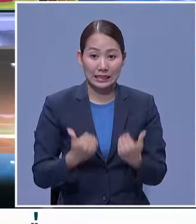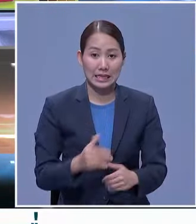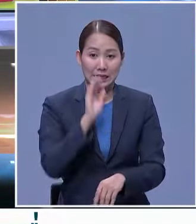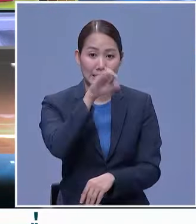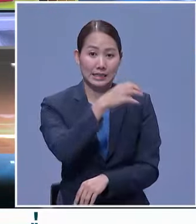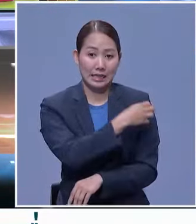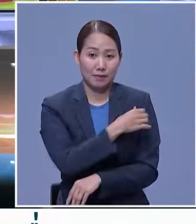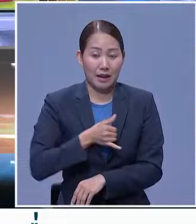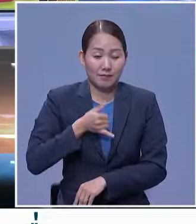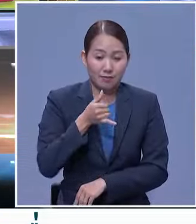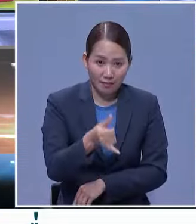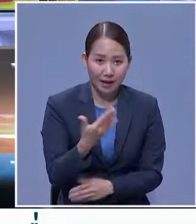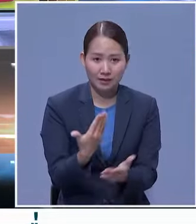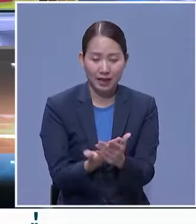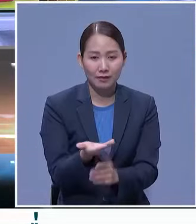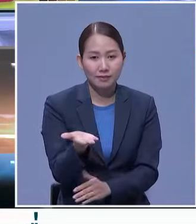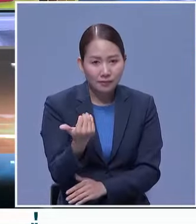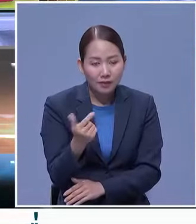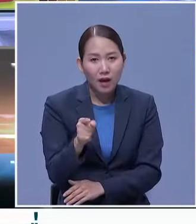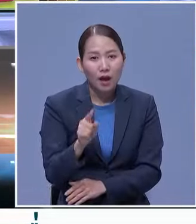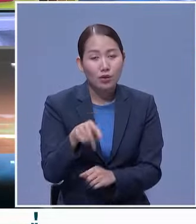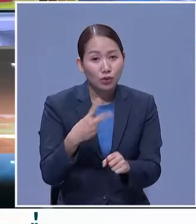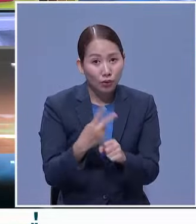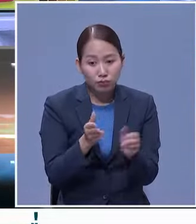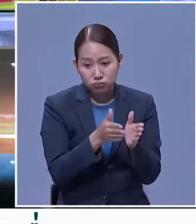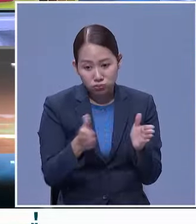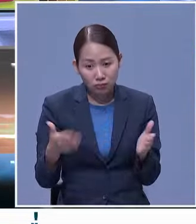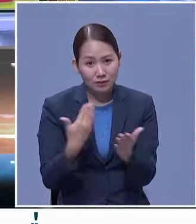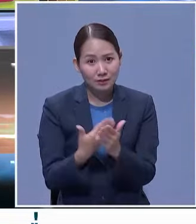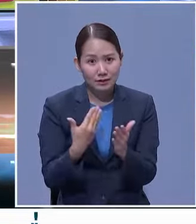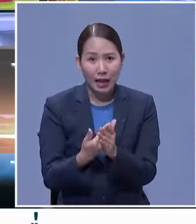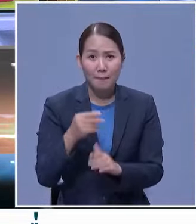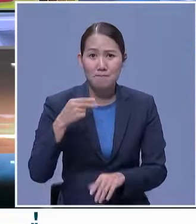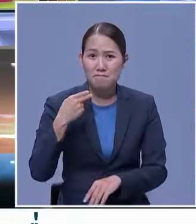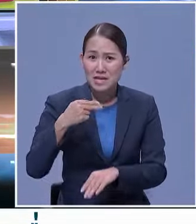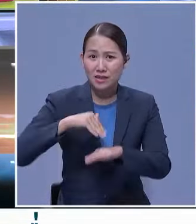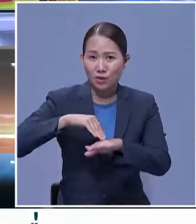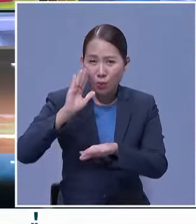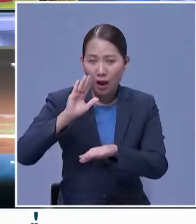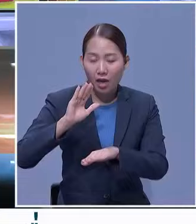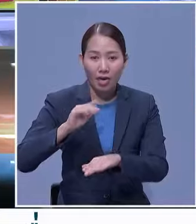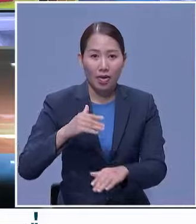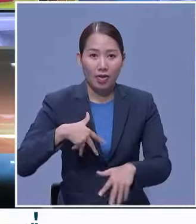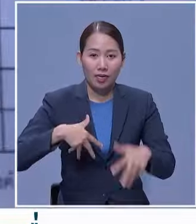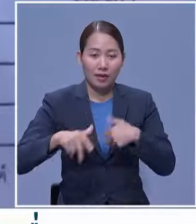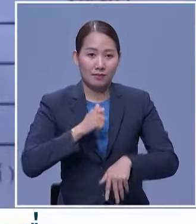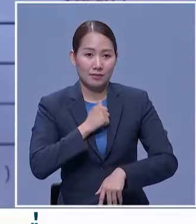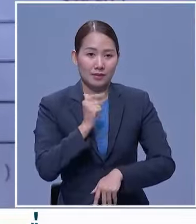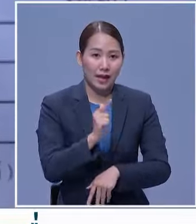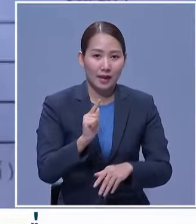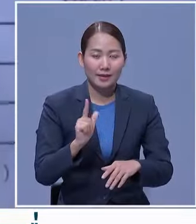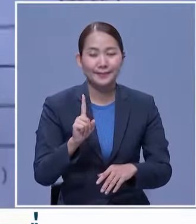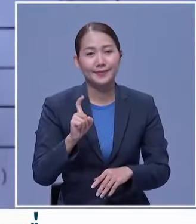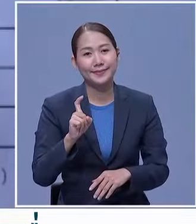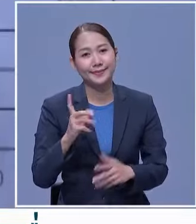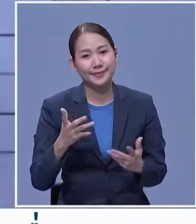ขาก็เดือดร้อนสิไม่มีเงินก้อนในการจ่ายล่าสุดเทศบาลออกมายอมรับเป็นความผิดพลาดค่ะเรื่องนี้คุณบุษกรช่างเรียนน